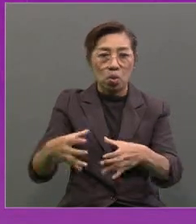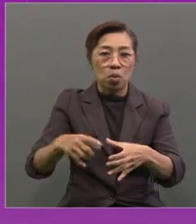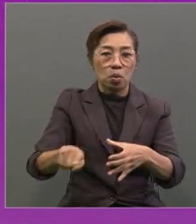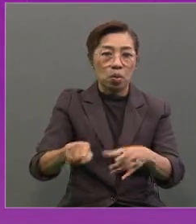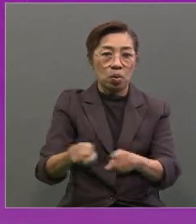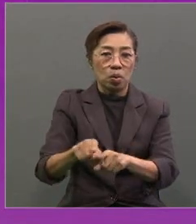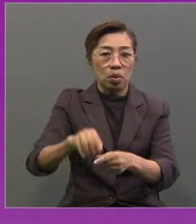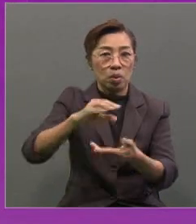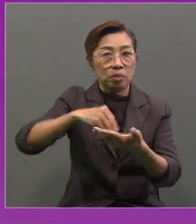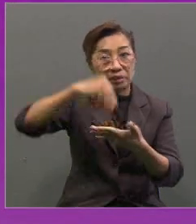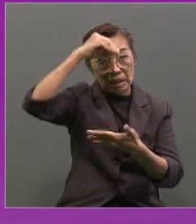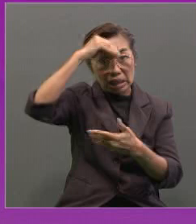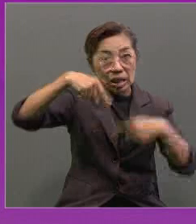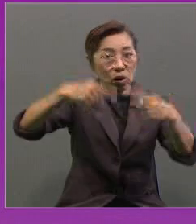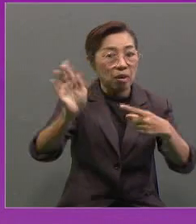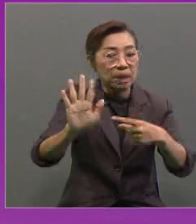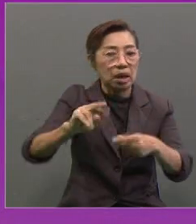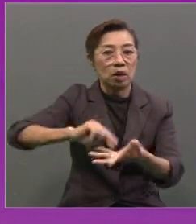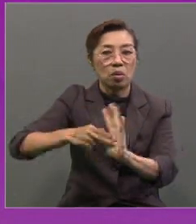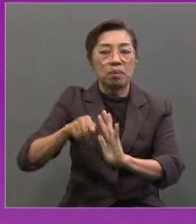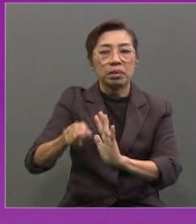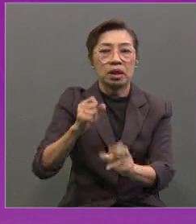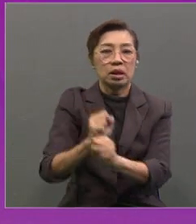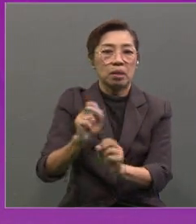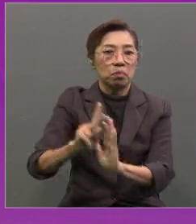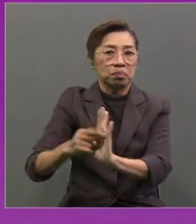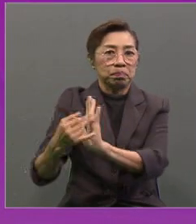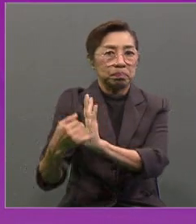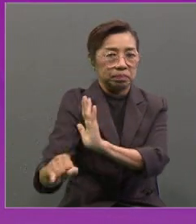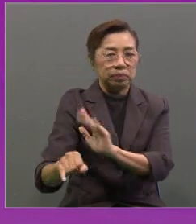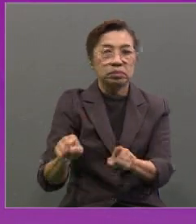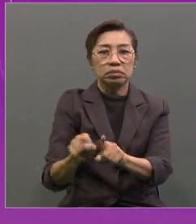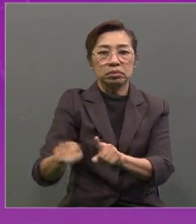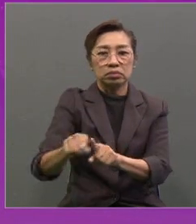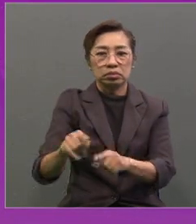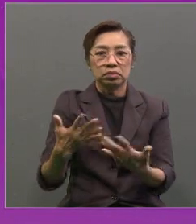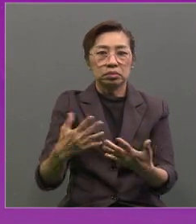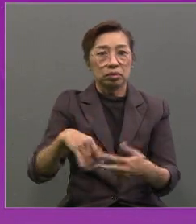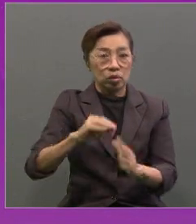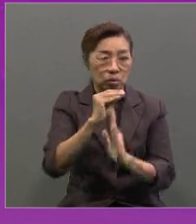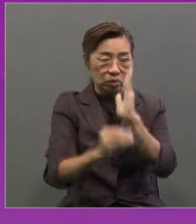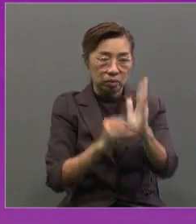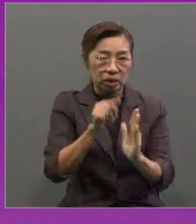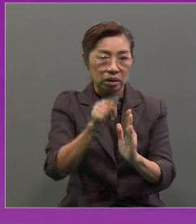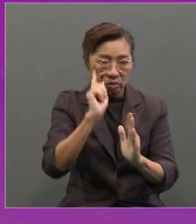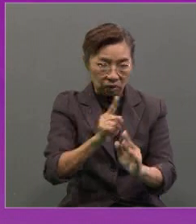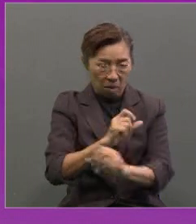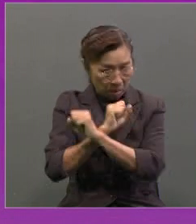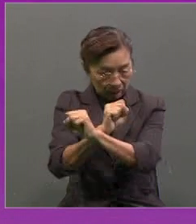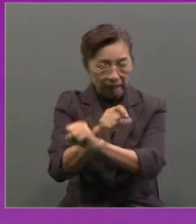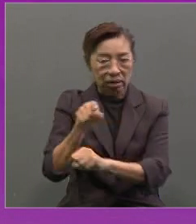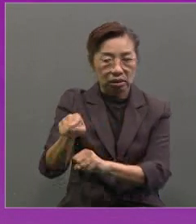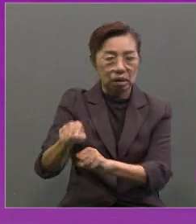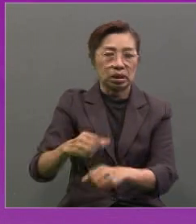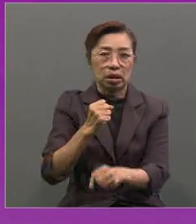ไม่ใช่นักศึกษาทะเลาะ กันก็เลยมีการสั่งปราบปรามแบบเฉียบขาดเลยนะคะให้ผู้บังคับการจังหวัดทั่วประเทศต้องมีการป้องกันการก่อเ